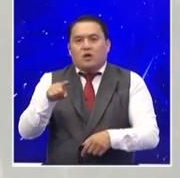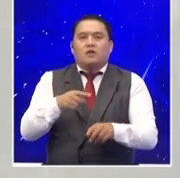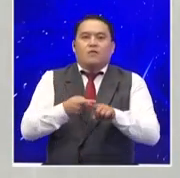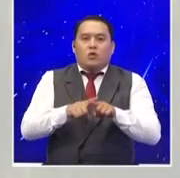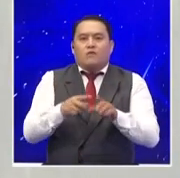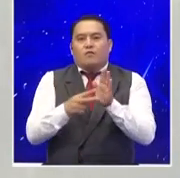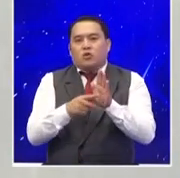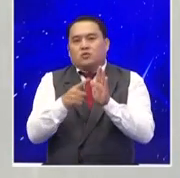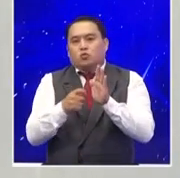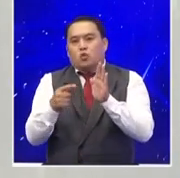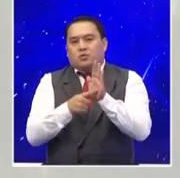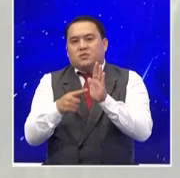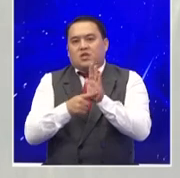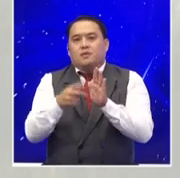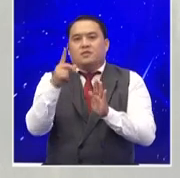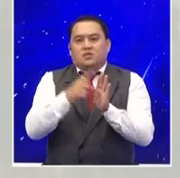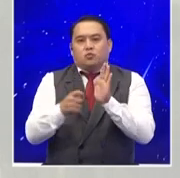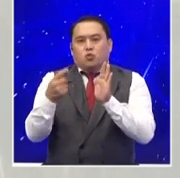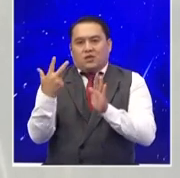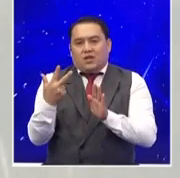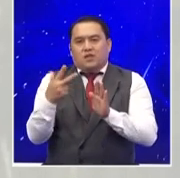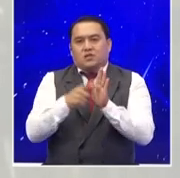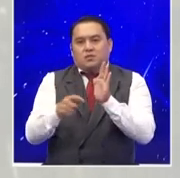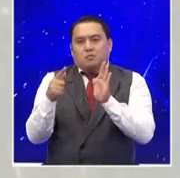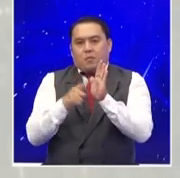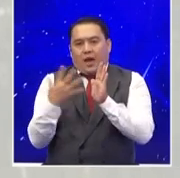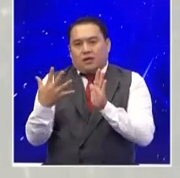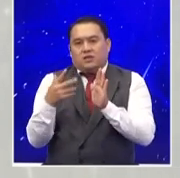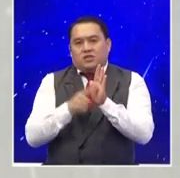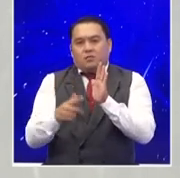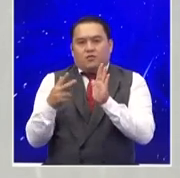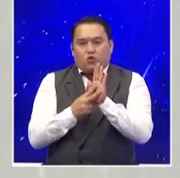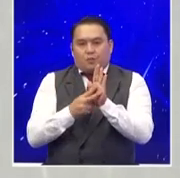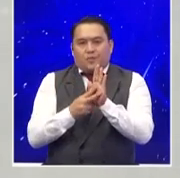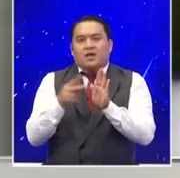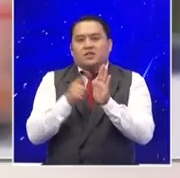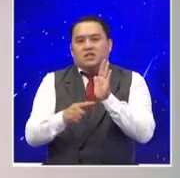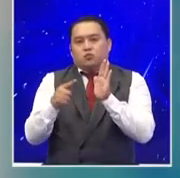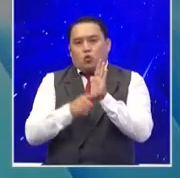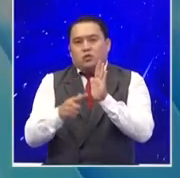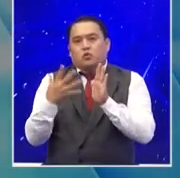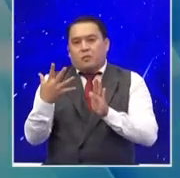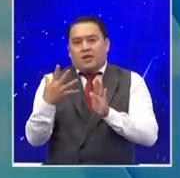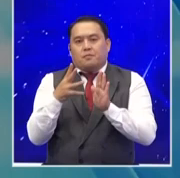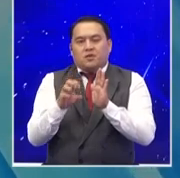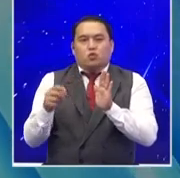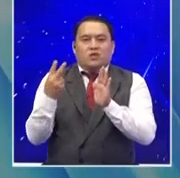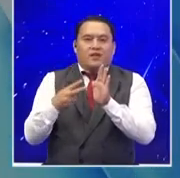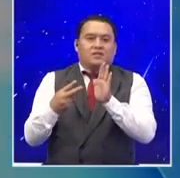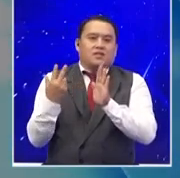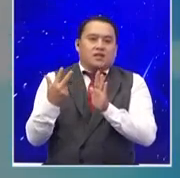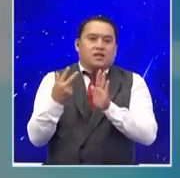Контактные телефоны 8 778 703 75 78, 8 705